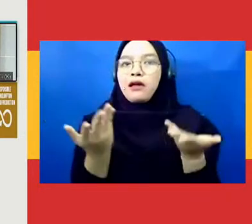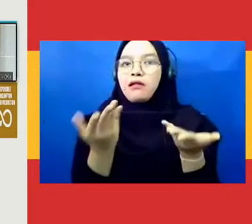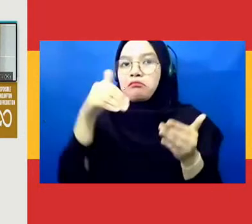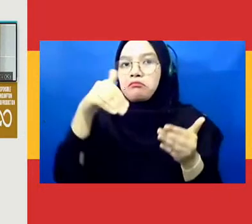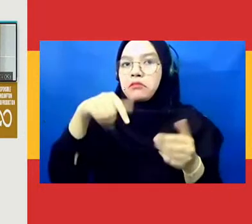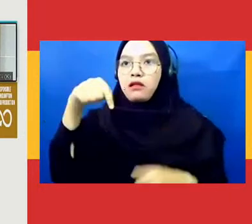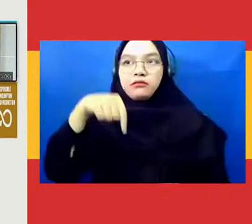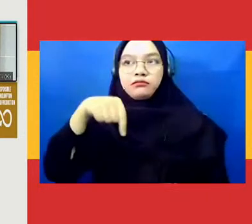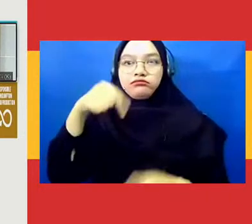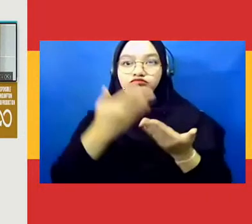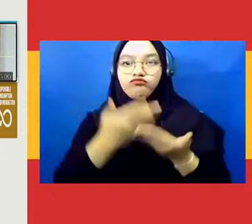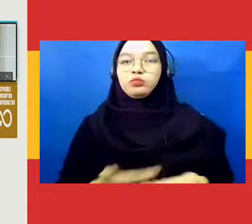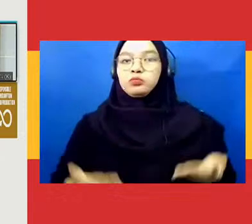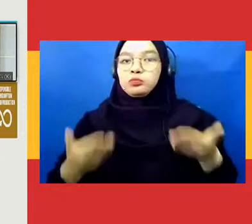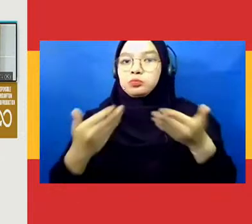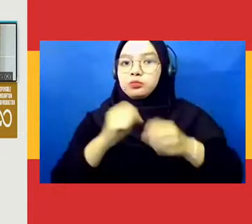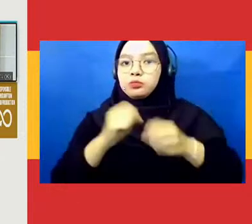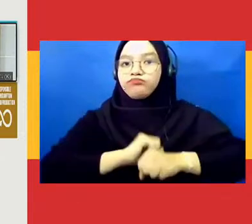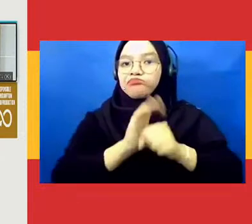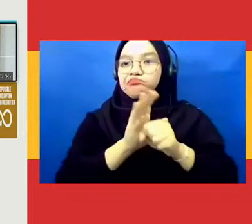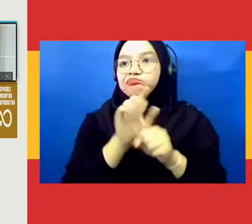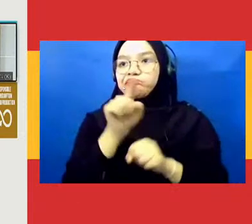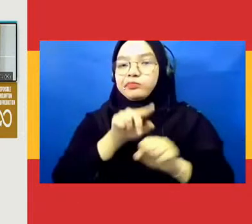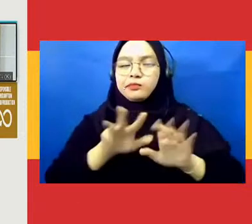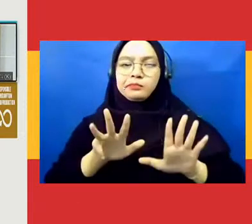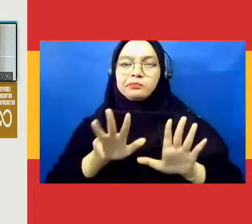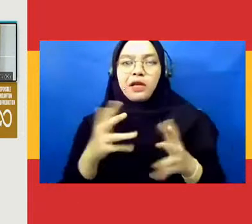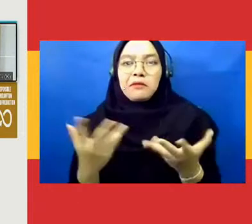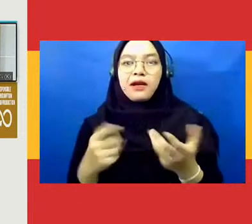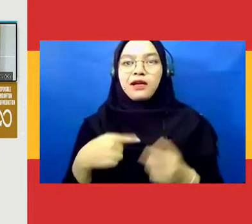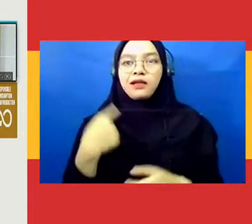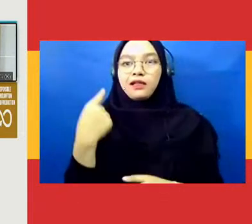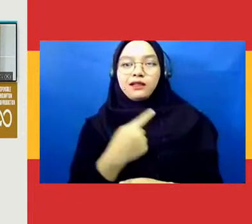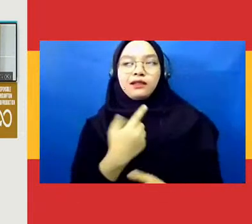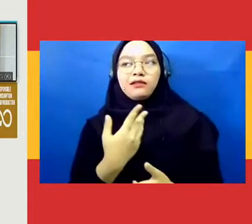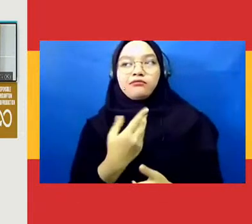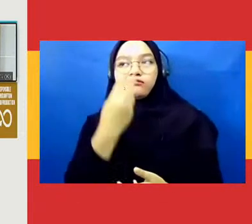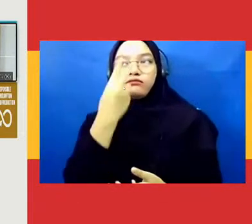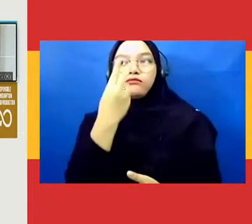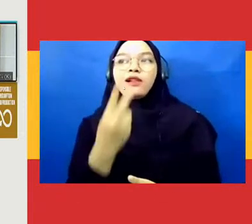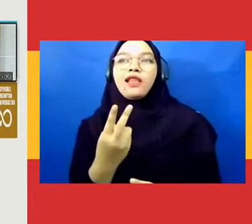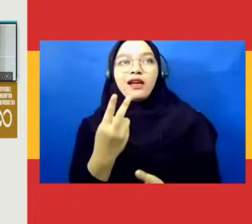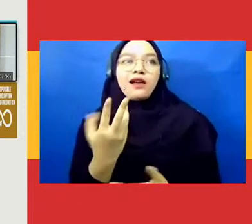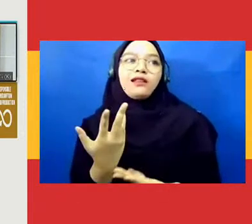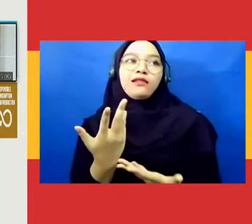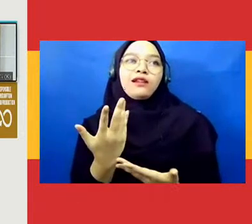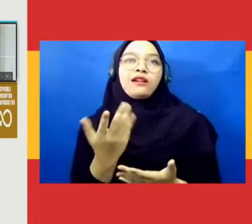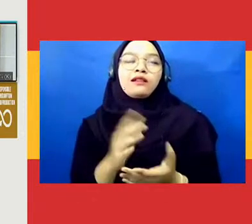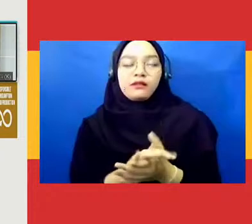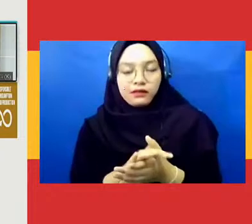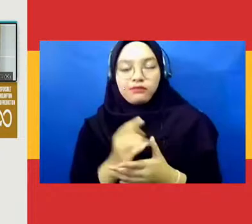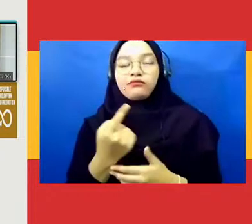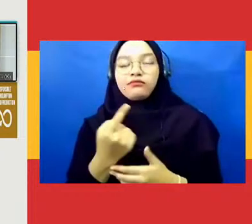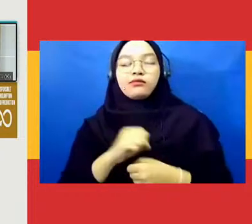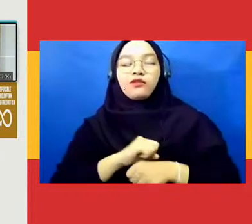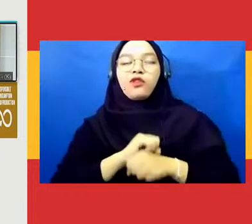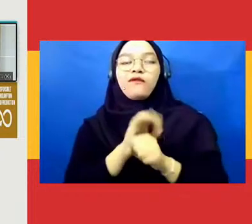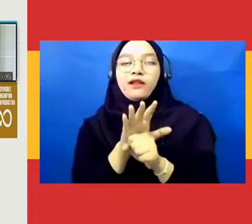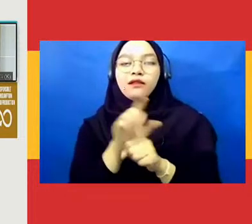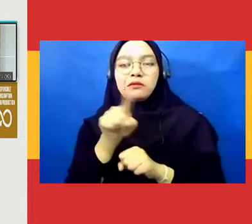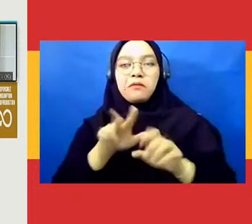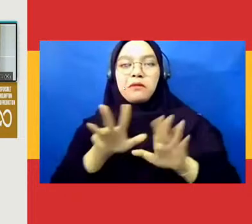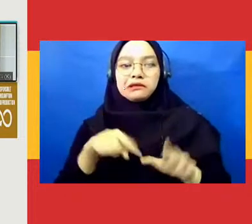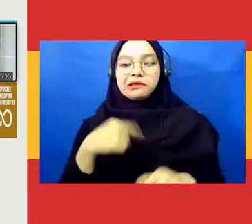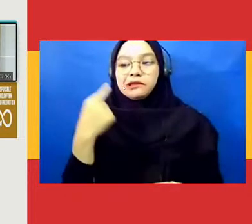kita memaknai pandemi COVID-19 ini. Kita adalah bangsa yang